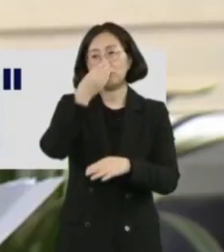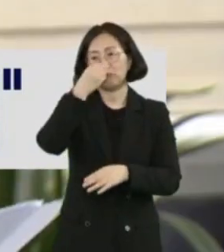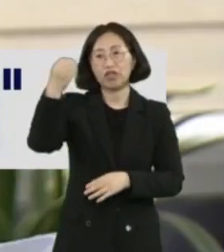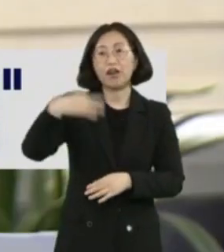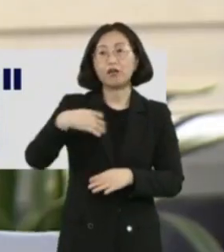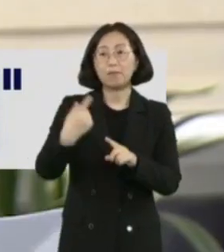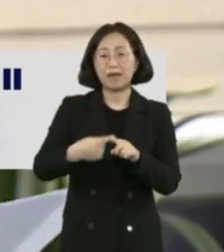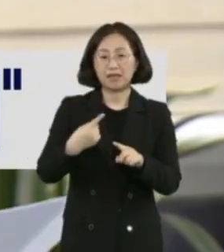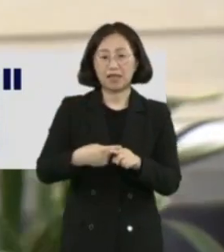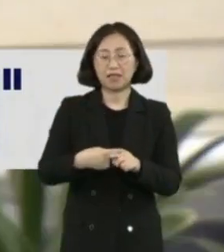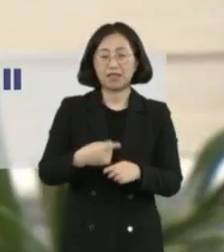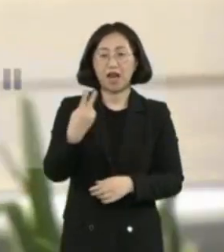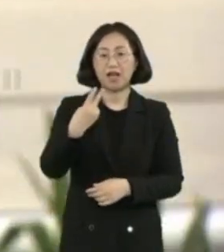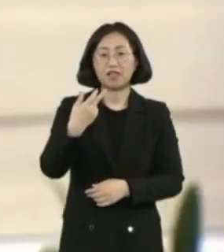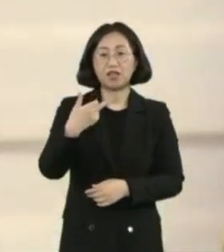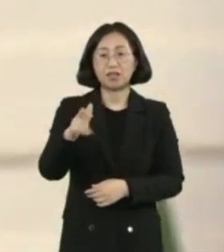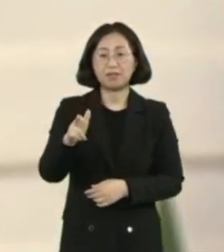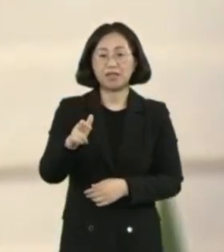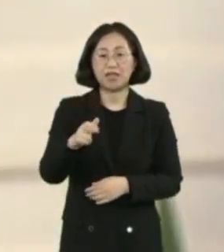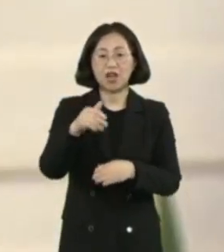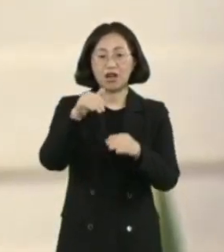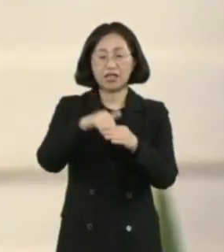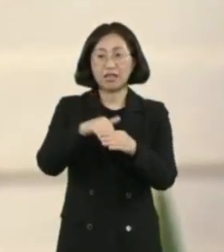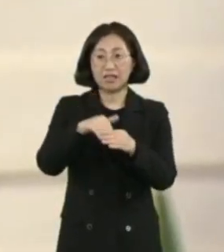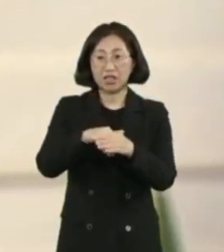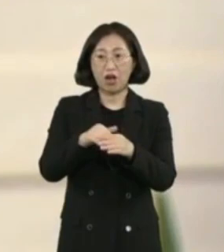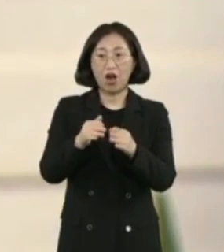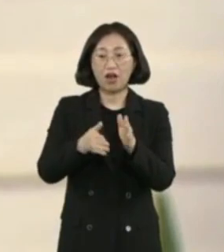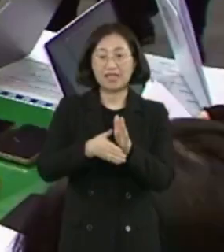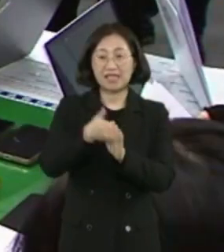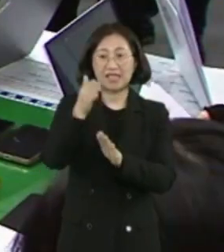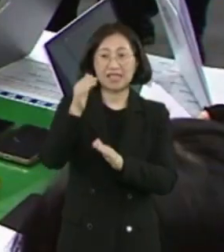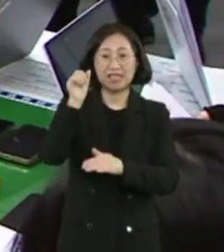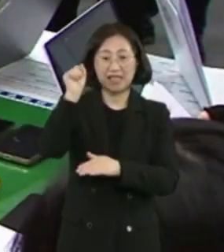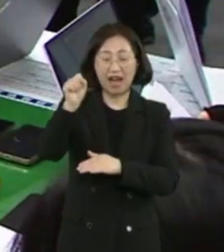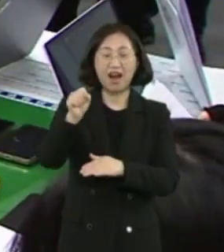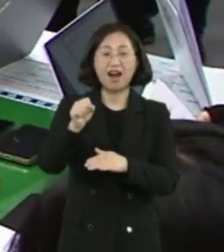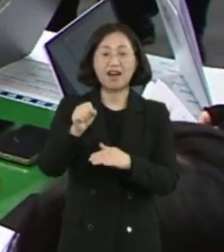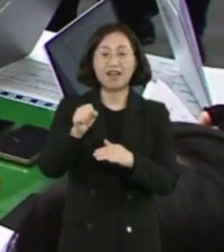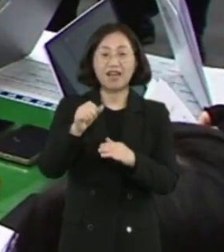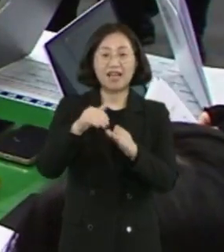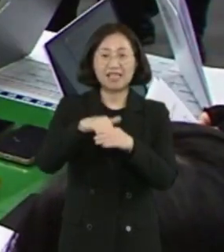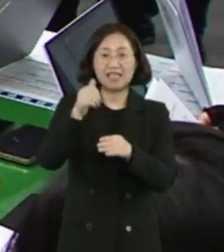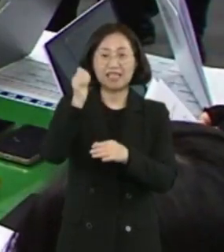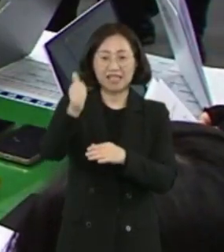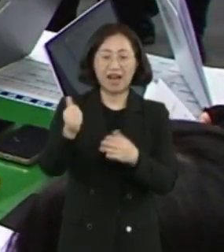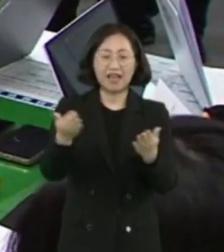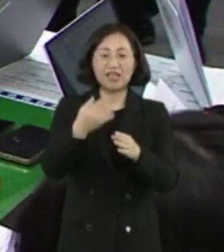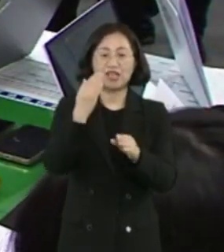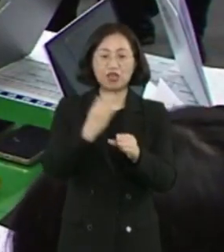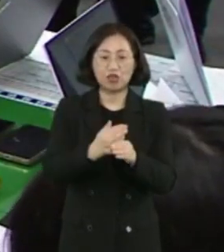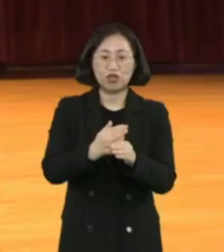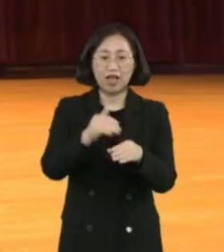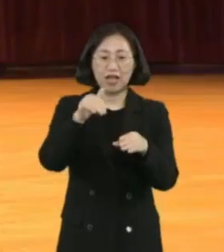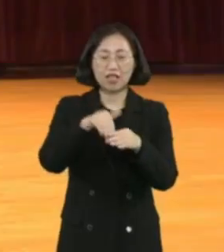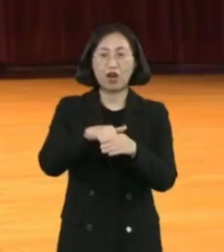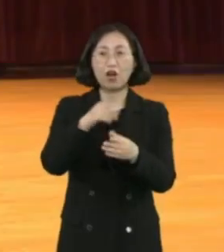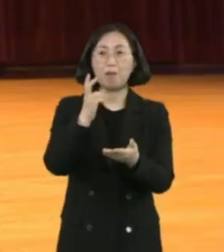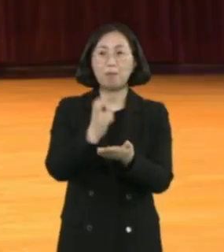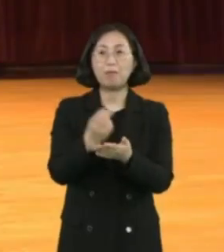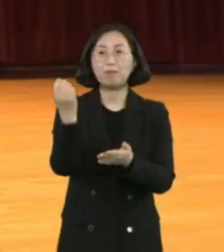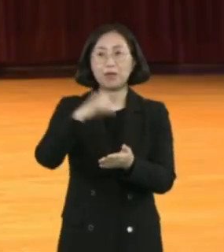지난 2017년 민선 6기 시장 재임 중 정치자금법 위반 혐의로 징역형을 선고받아